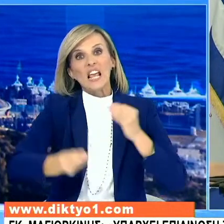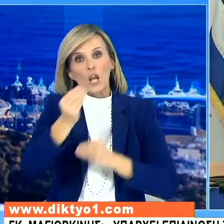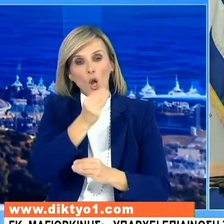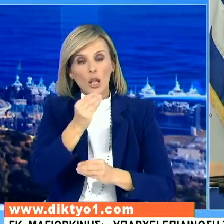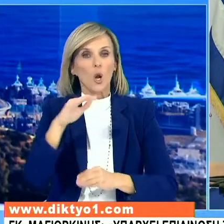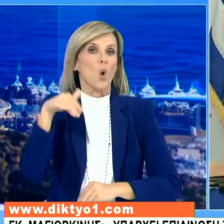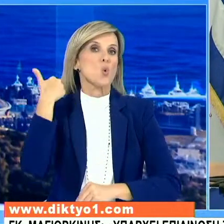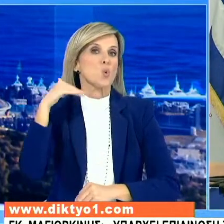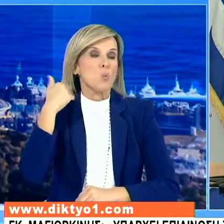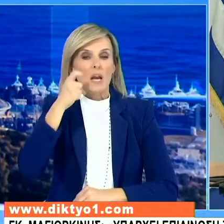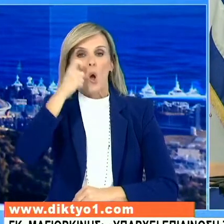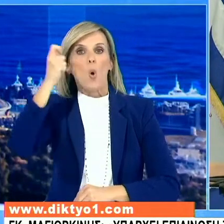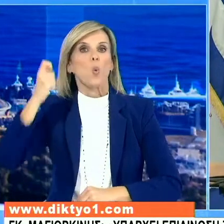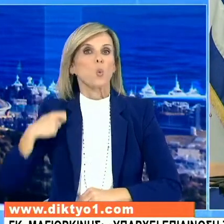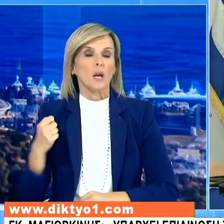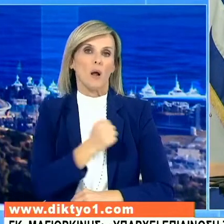Πολωνία.